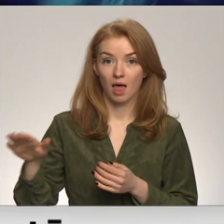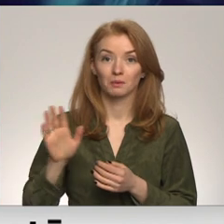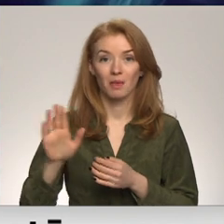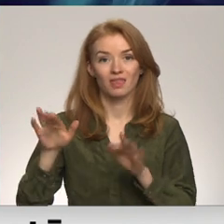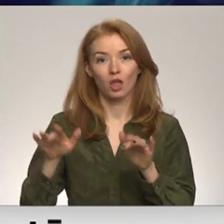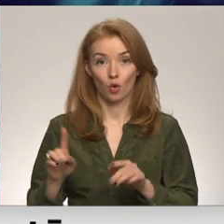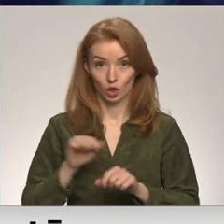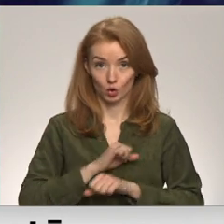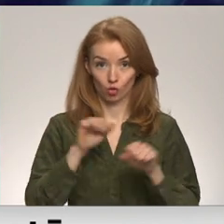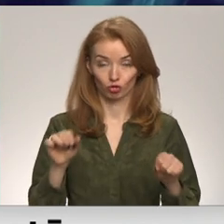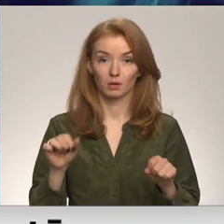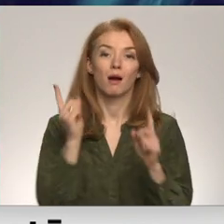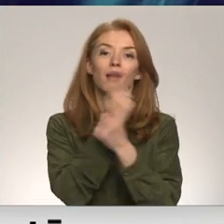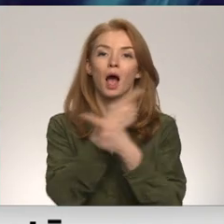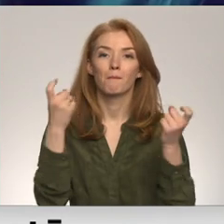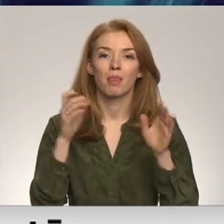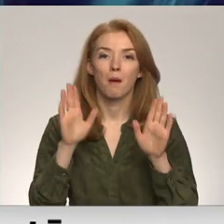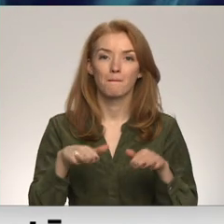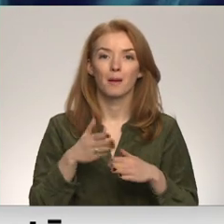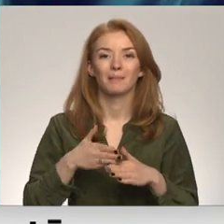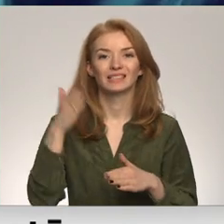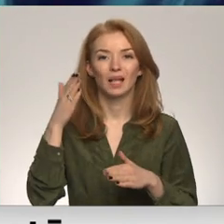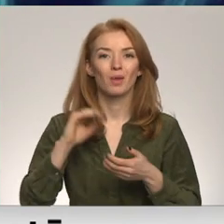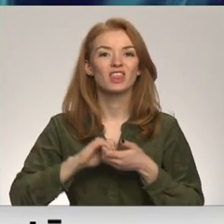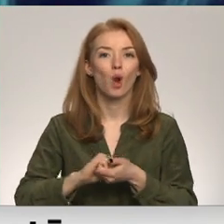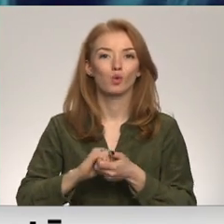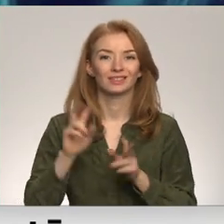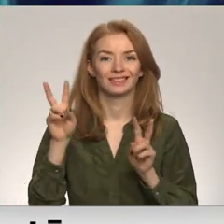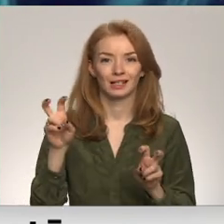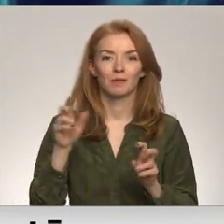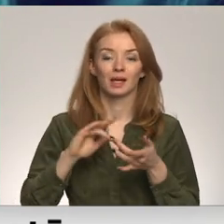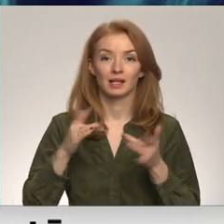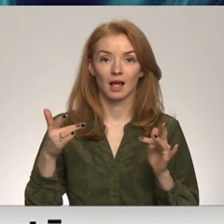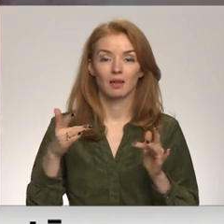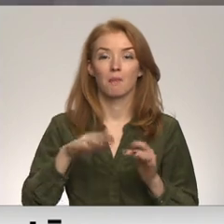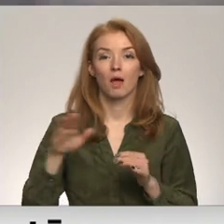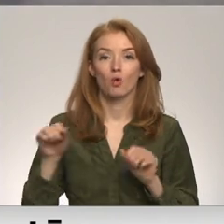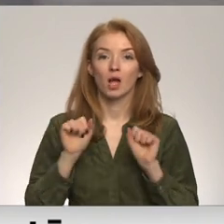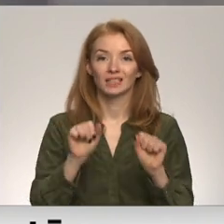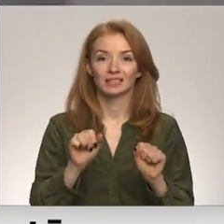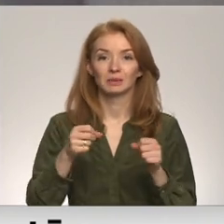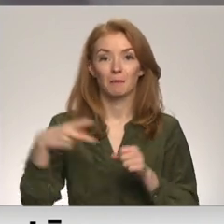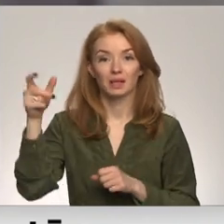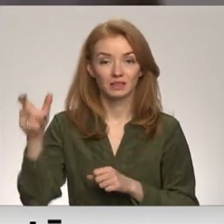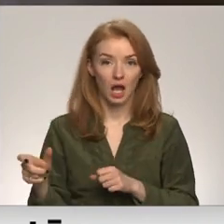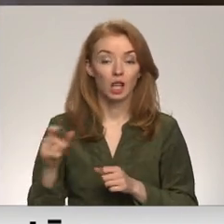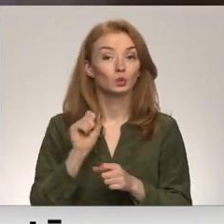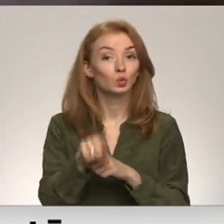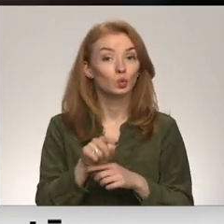drošībā? Kampaņā par bīstamu draudzību internetā šo jautājumu bērnu tiesību aizsardzības speciālisti uzdod bērnu